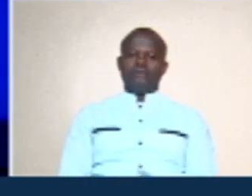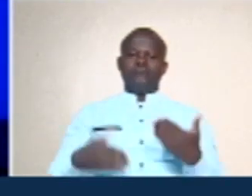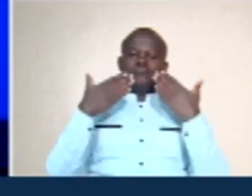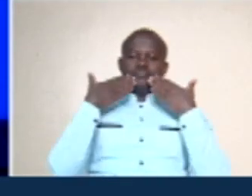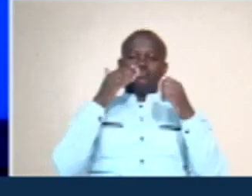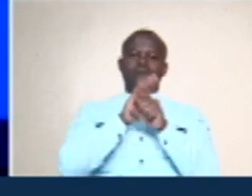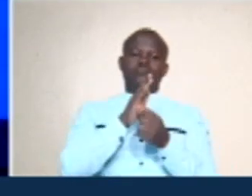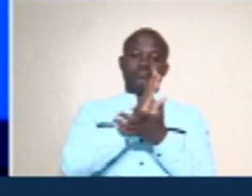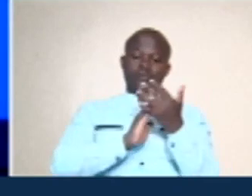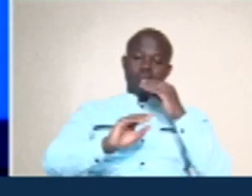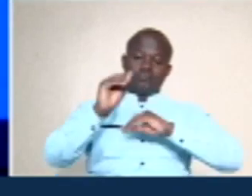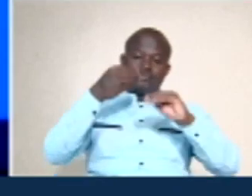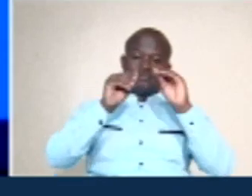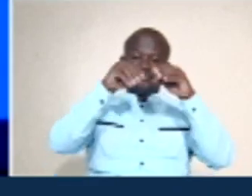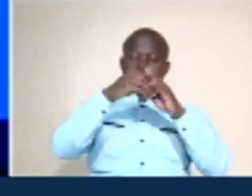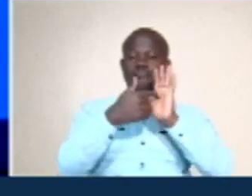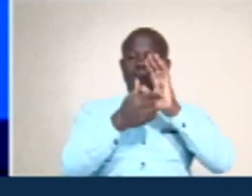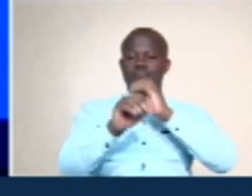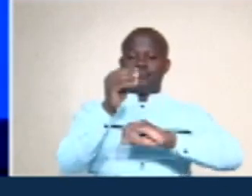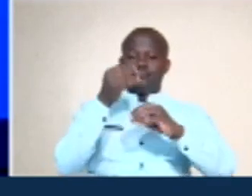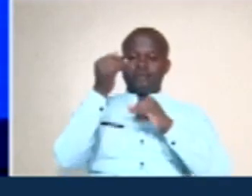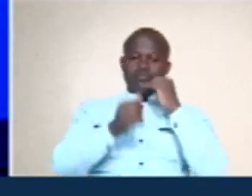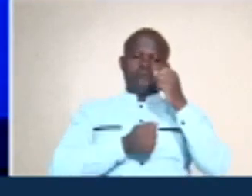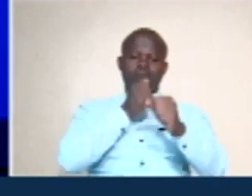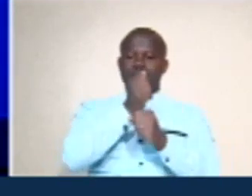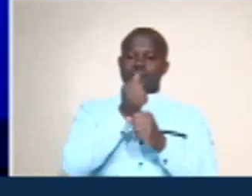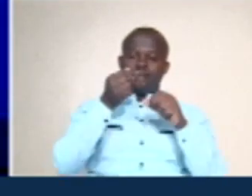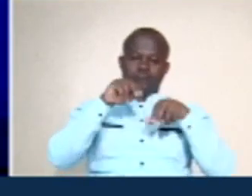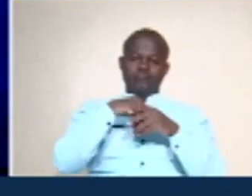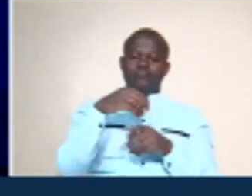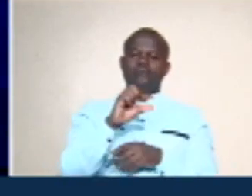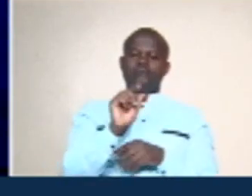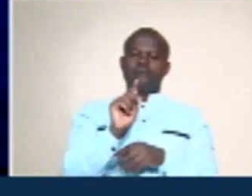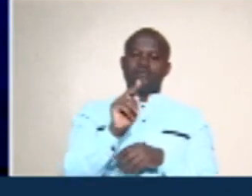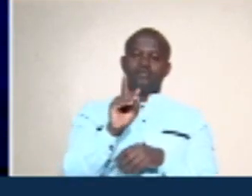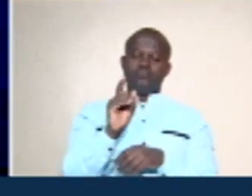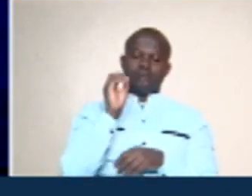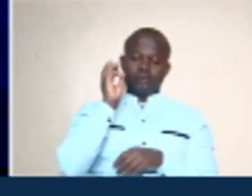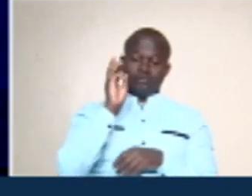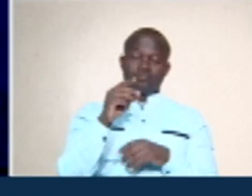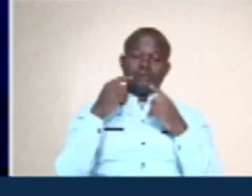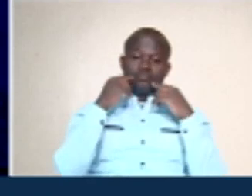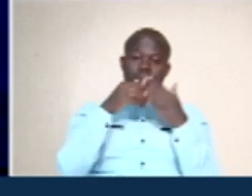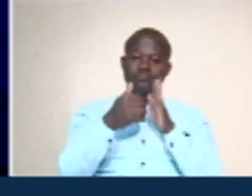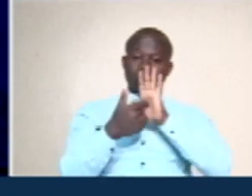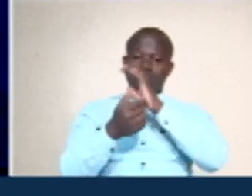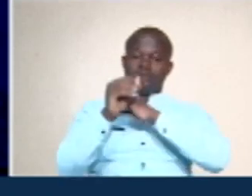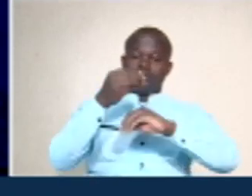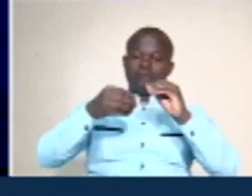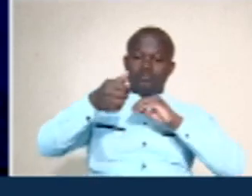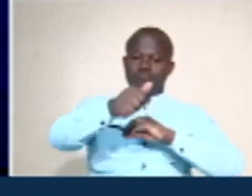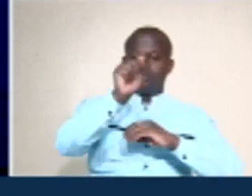Arakoze cyane. Bamwe mu bacuruzi bitabiriye imurikagurisha risoza umwaka ririmo kubera Igikondo baravuga ko rigiye kubafasha mu kumenyekanisha ibicuruzwa